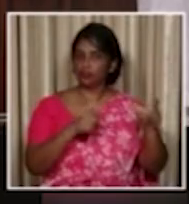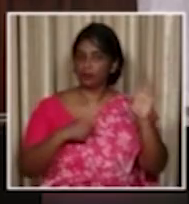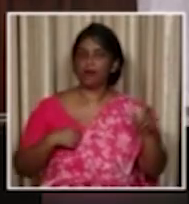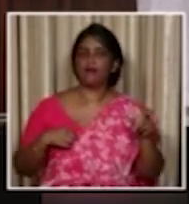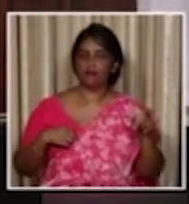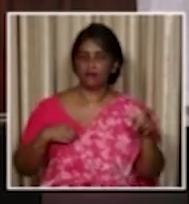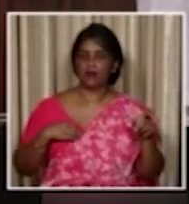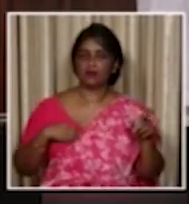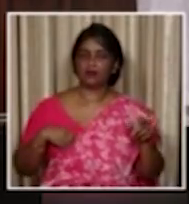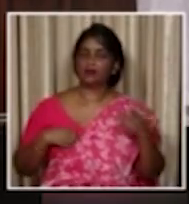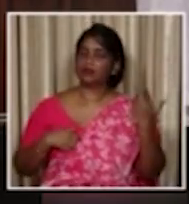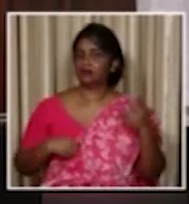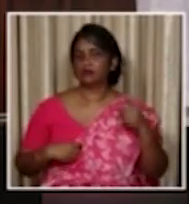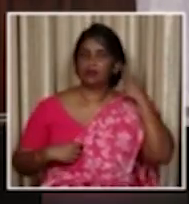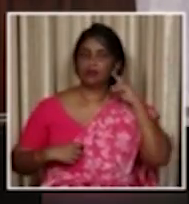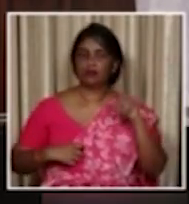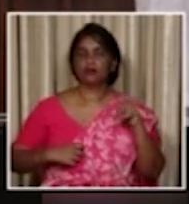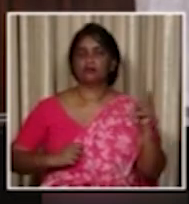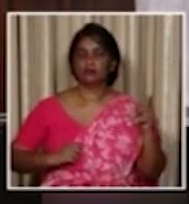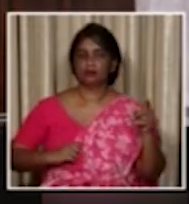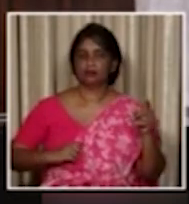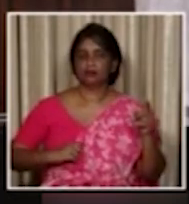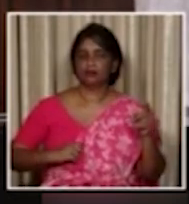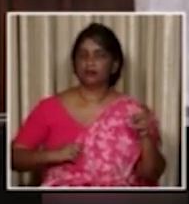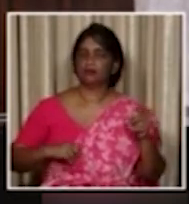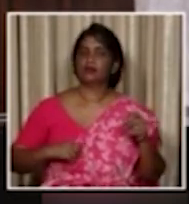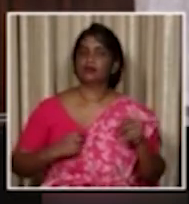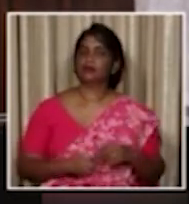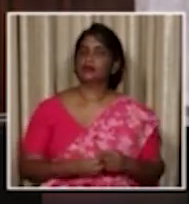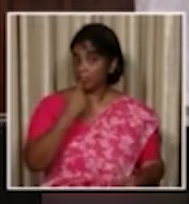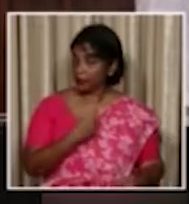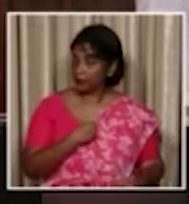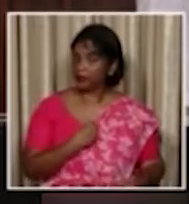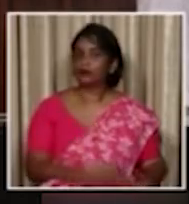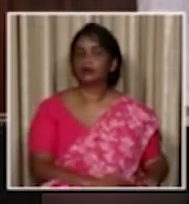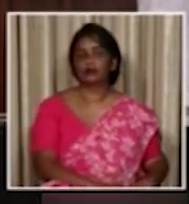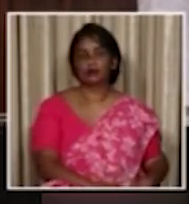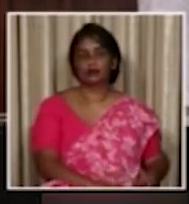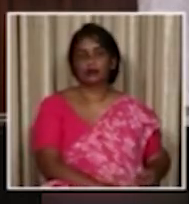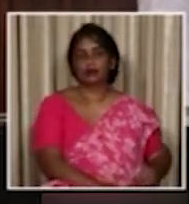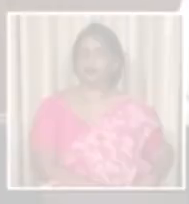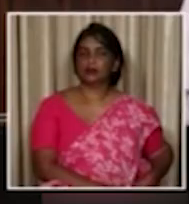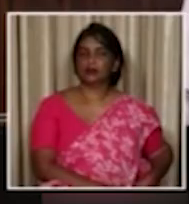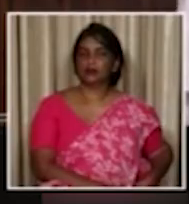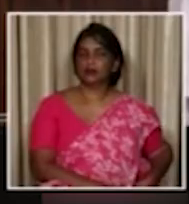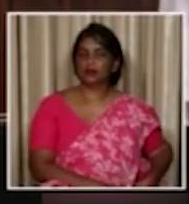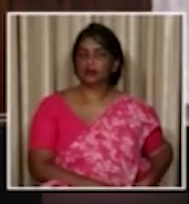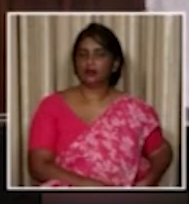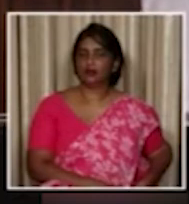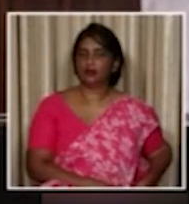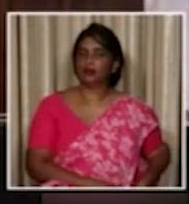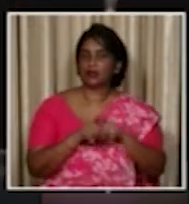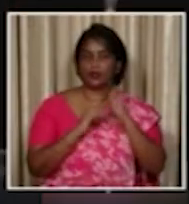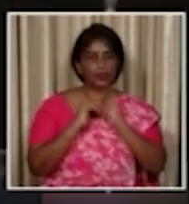දැනට. ඉතින් ඒ නිසා ඒ සම්බන්ධයෙන් එතුමා මොකක් හරි පියවරක් ගන්නෙ ගතගෙන අපිට පත් කරලා එව්වොත් අනුමත කිරීම හෝ නොකිරීම ව්‍යවස්ථාදායක